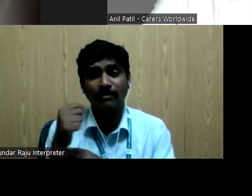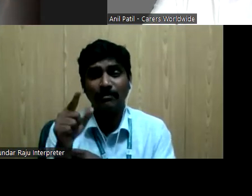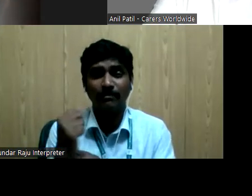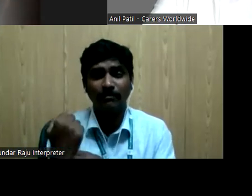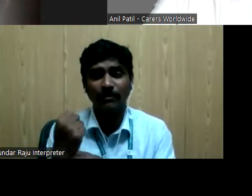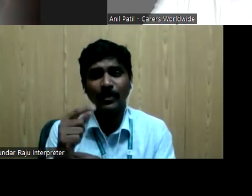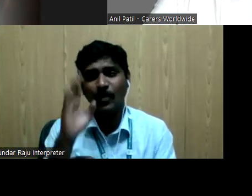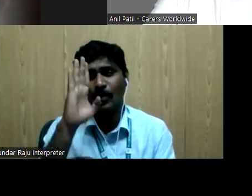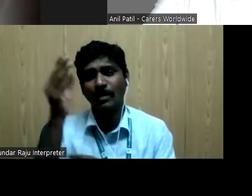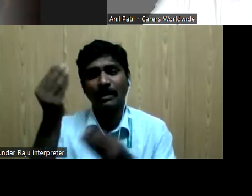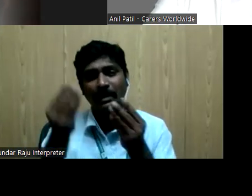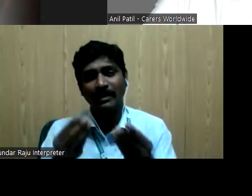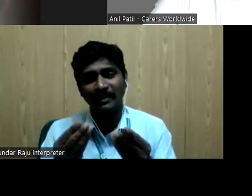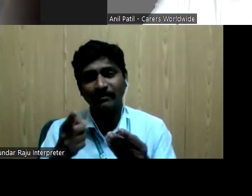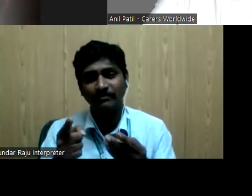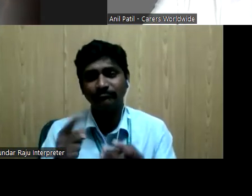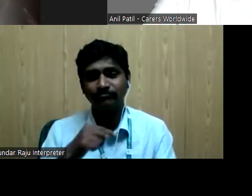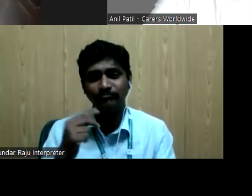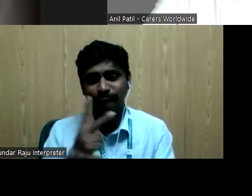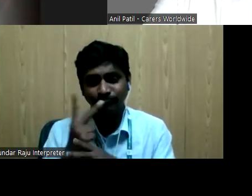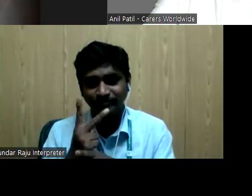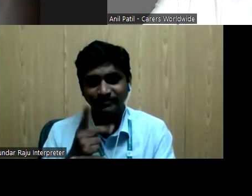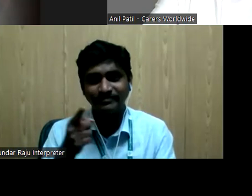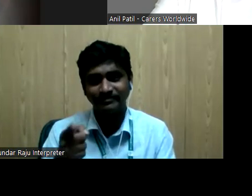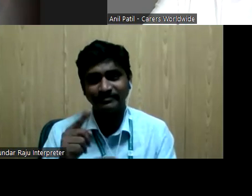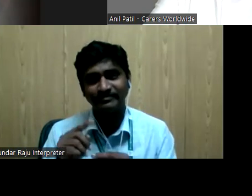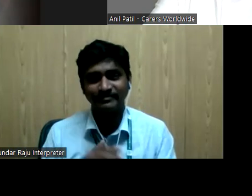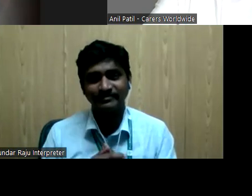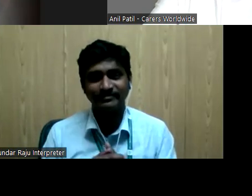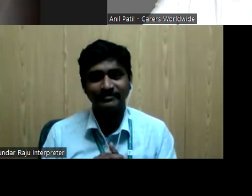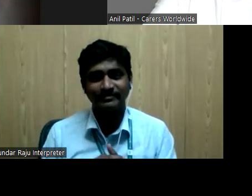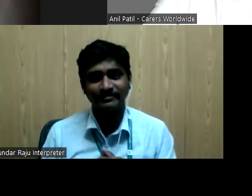हमें देता है कि हम उसे संभाल पा रहे हैं, तो इनक्रेडिबल.